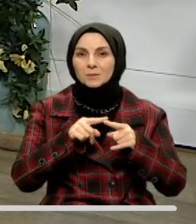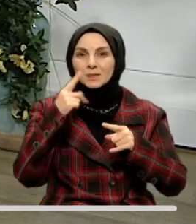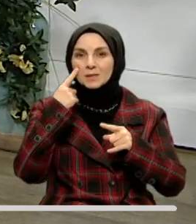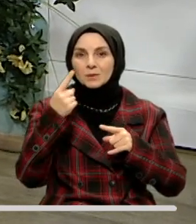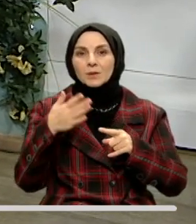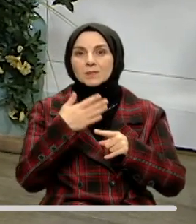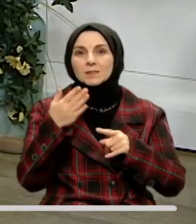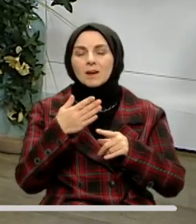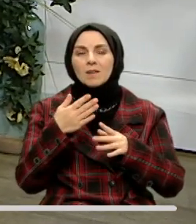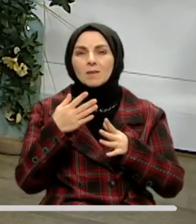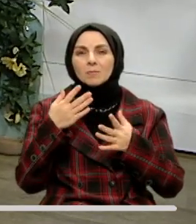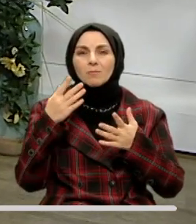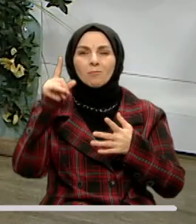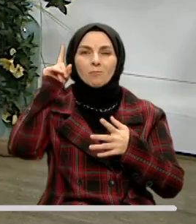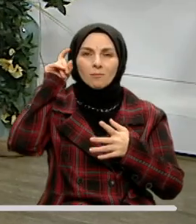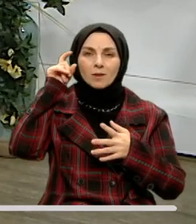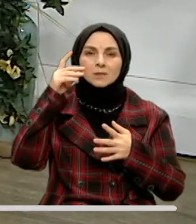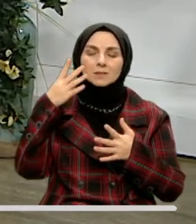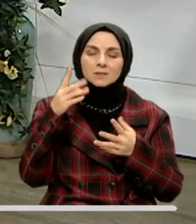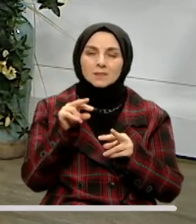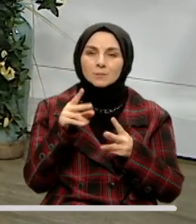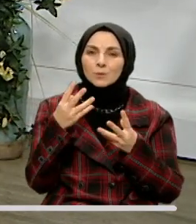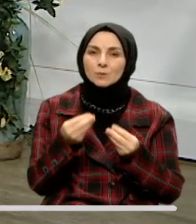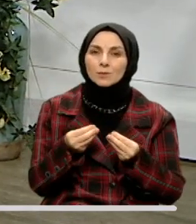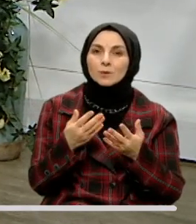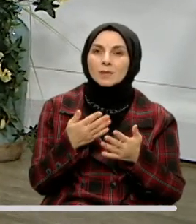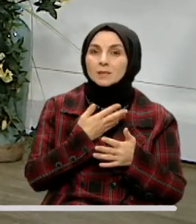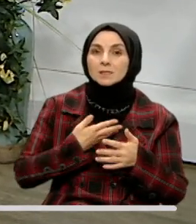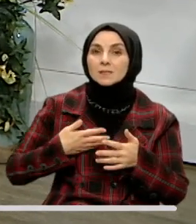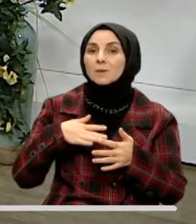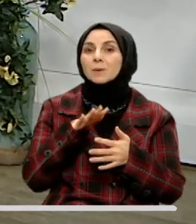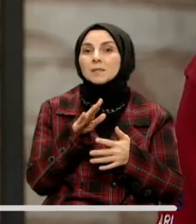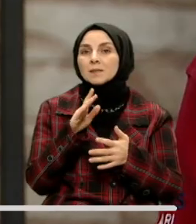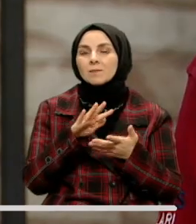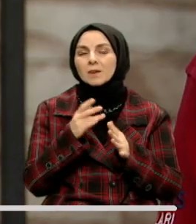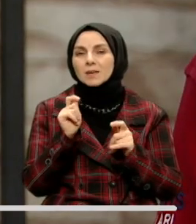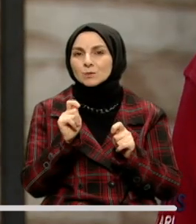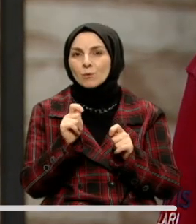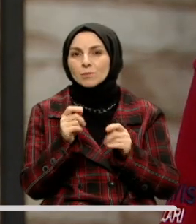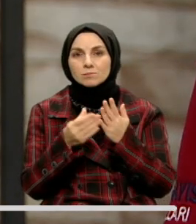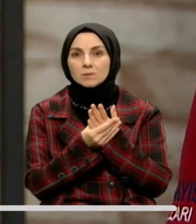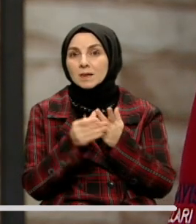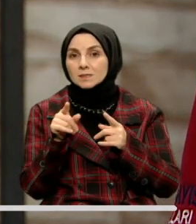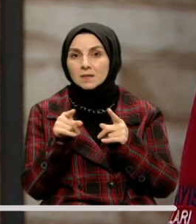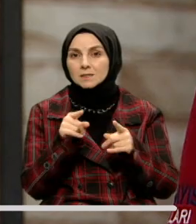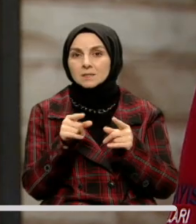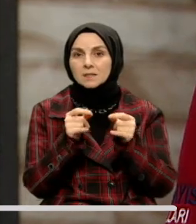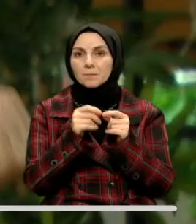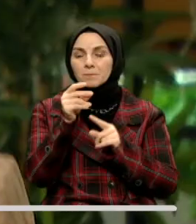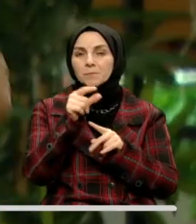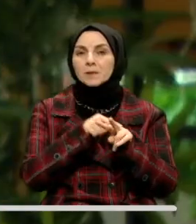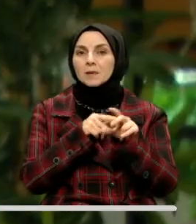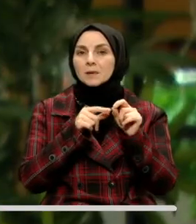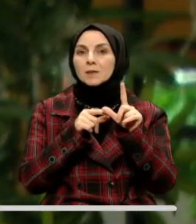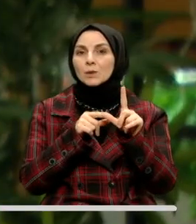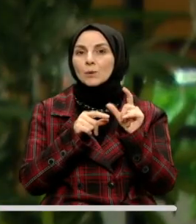mantıklı geliyor bana. Sevmediğin ya da zorlandığın diyeyim. Sevmediğin de mi? Zorlandığım biyoloji. Biyoloji. Aslında sayısal dersler ama biyolojide